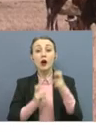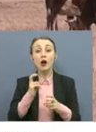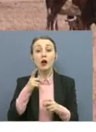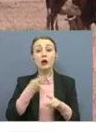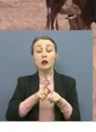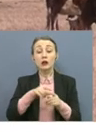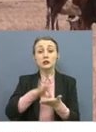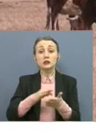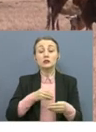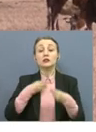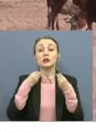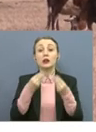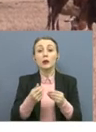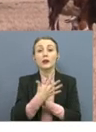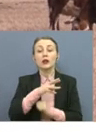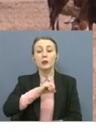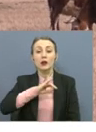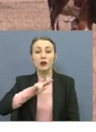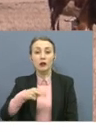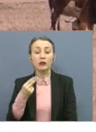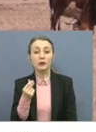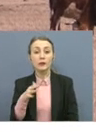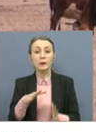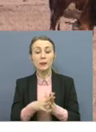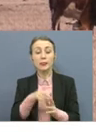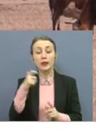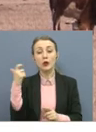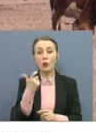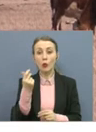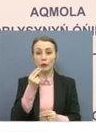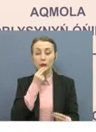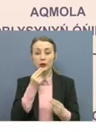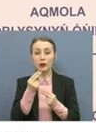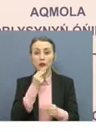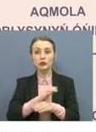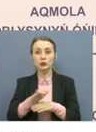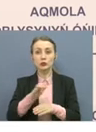бұландылықтар жайылымды тиімді пайдалануды жоспарлауға басымдық беріпті.